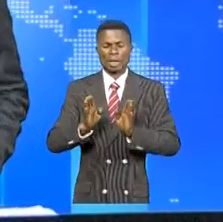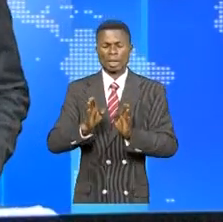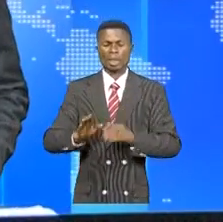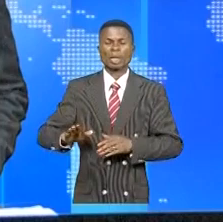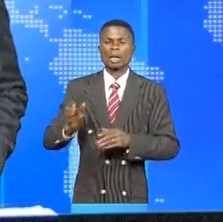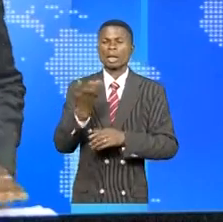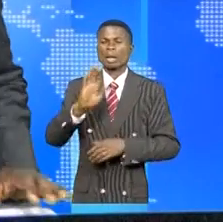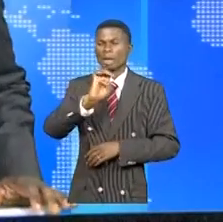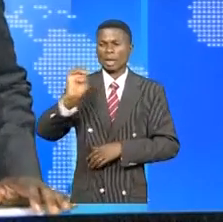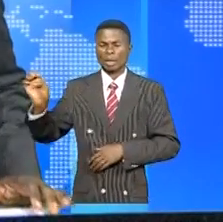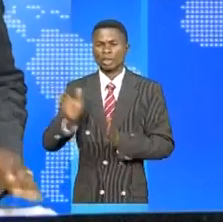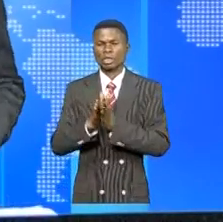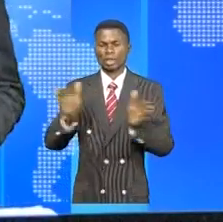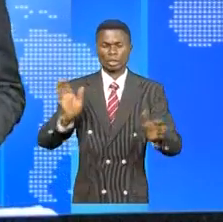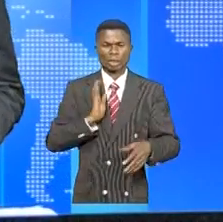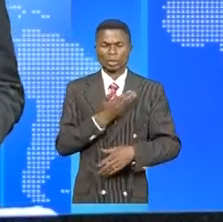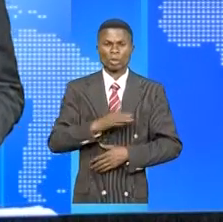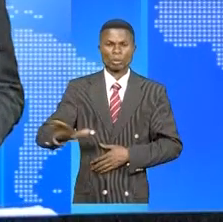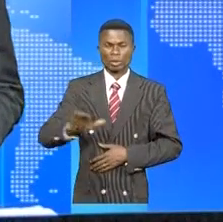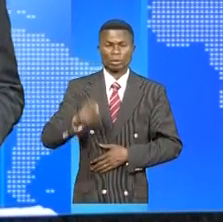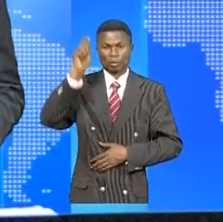l'ensemble de l'Est de notre pays.